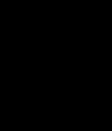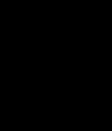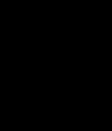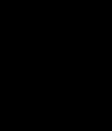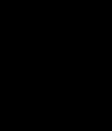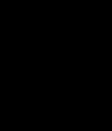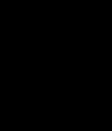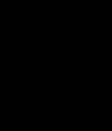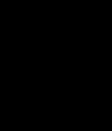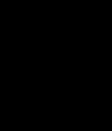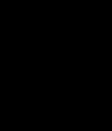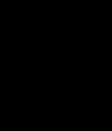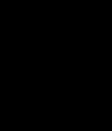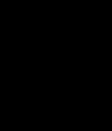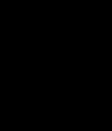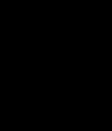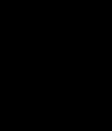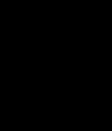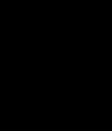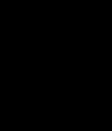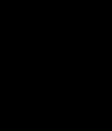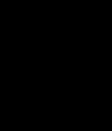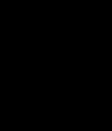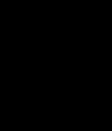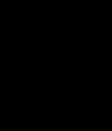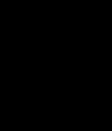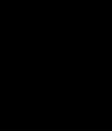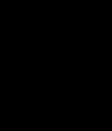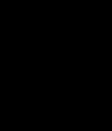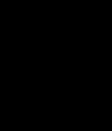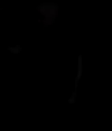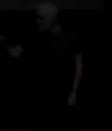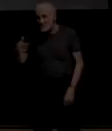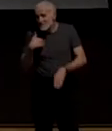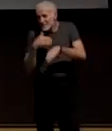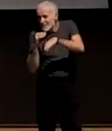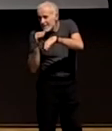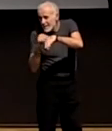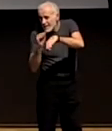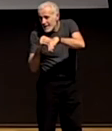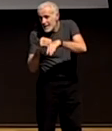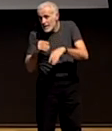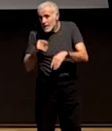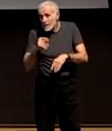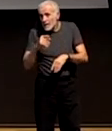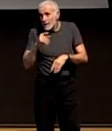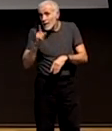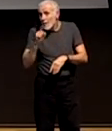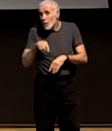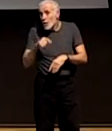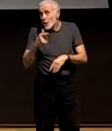de découverte merci justement le meilleur moyen c'est de faire des sorties comme dit thomas